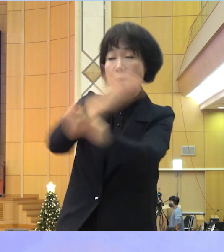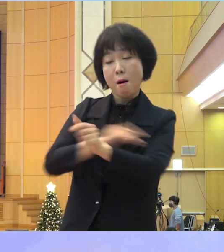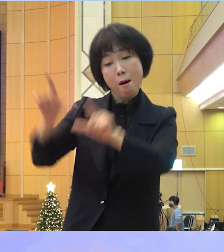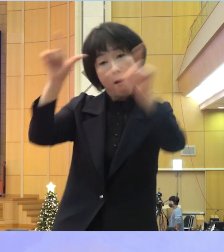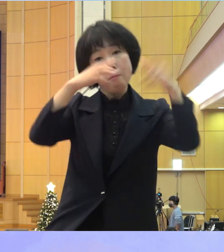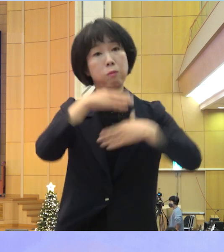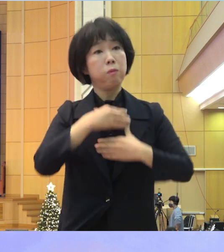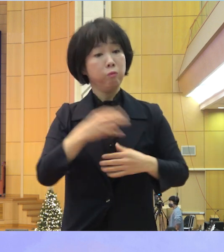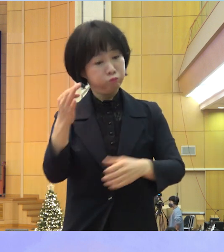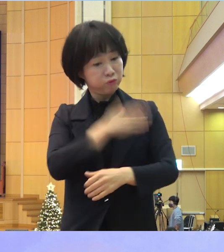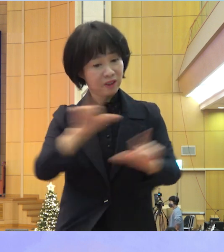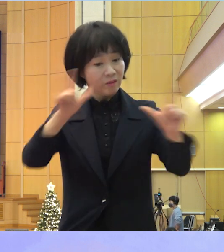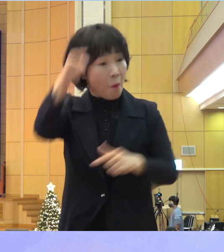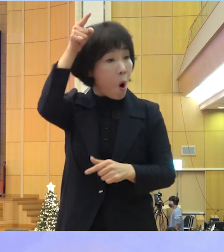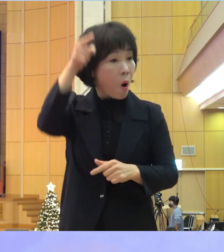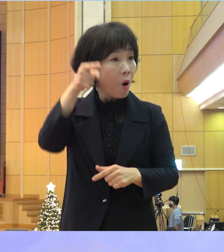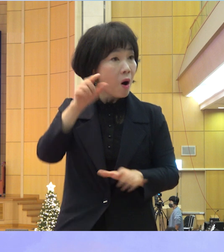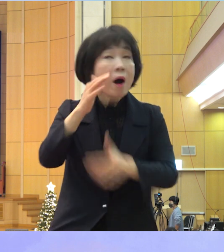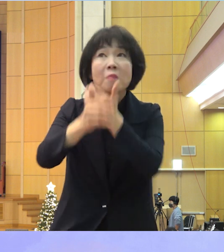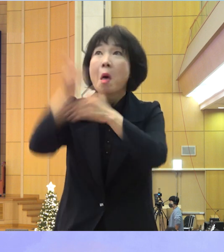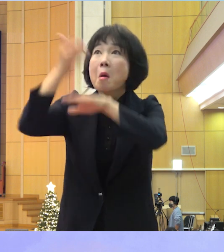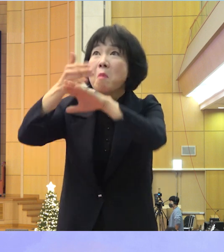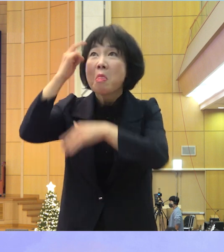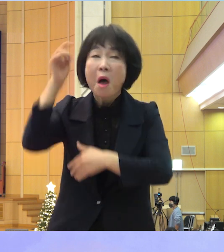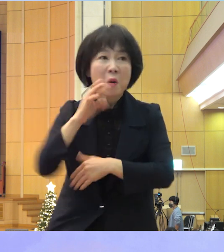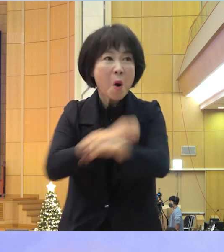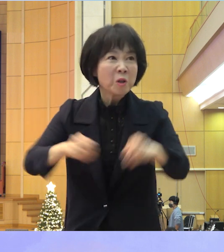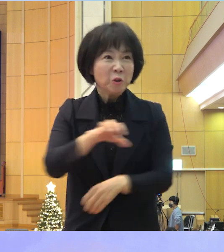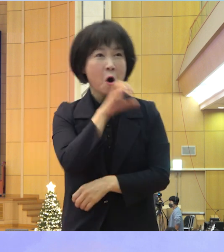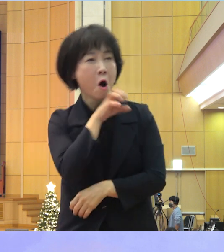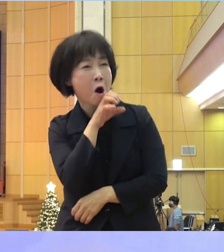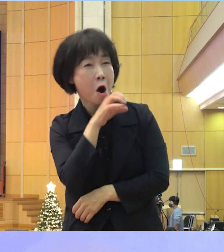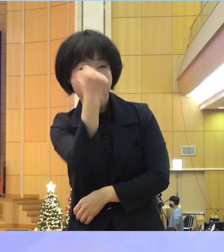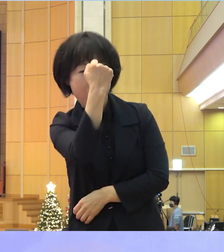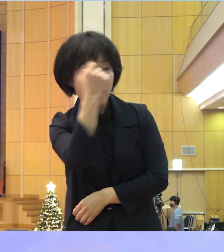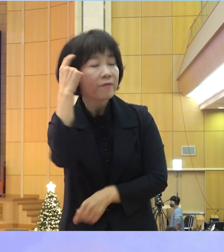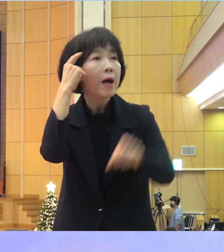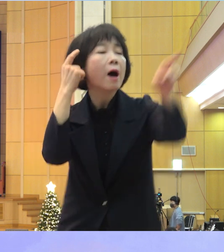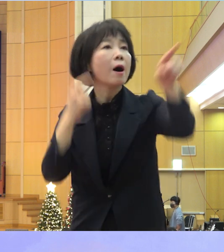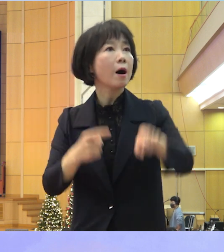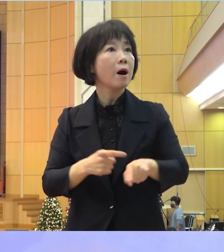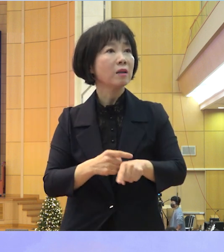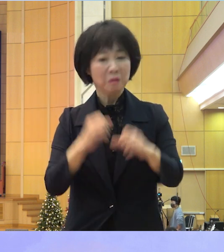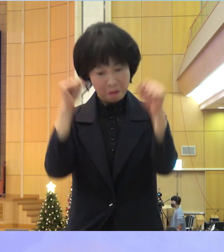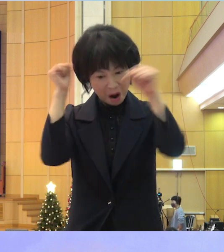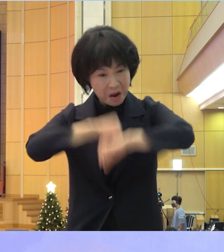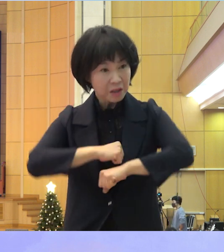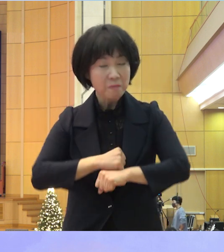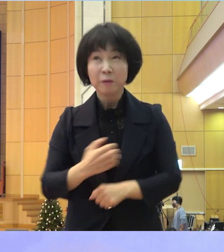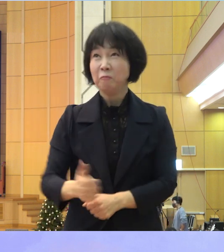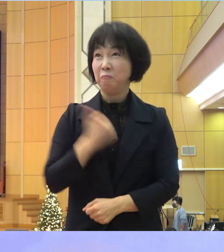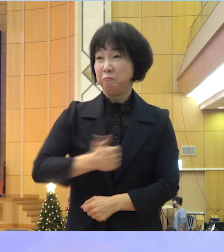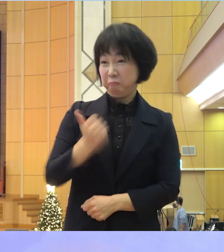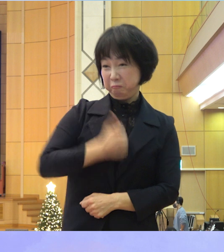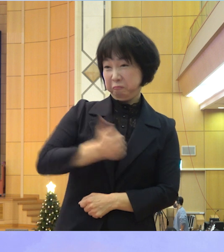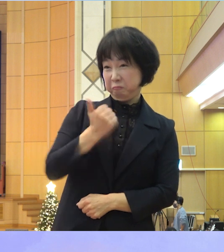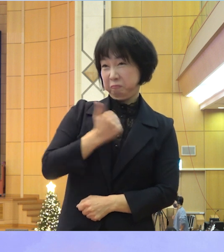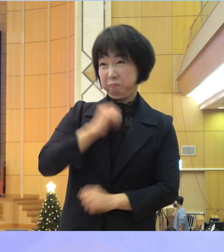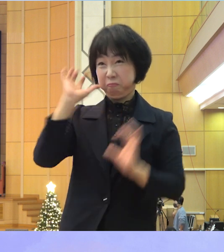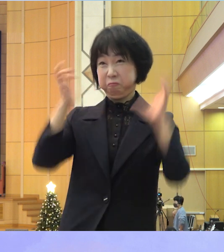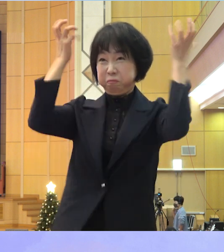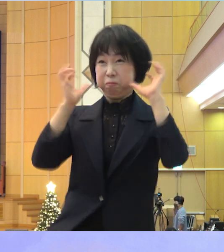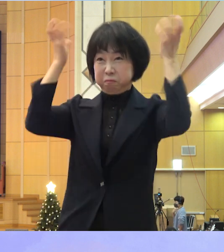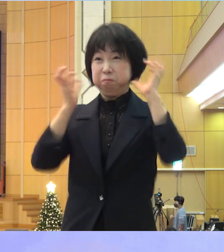나와가지고 이렇게 지금까지 살았으면 고맙게 생각해야지. 좀 이렇게 망했다고 해서 그래봐야